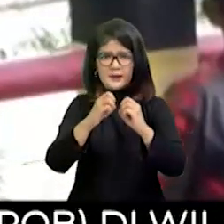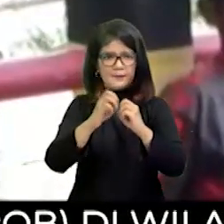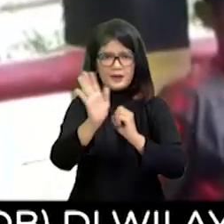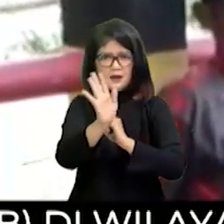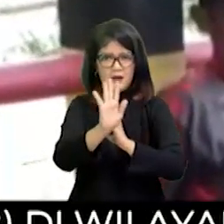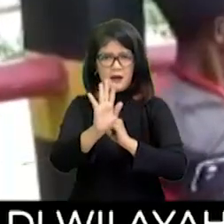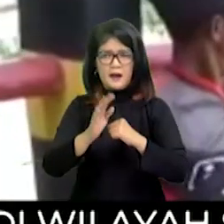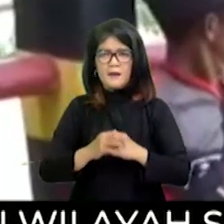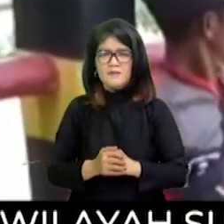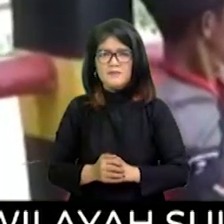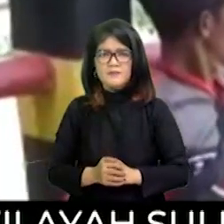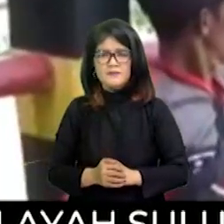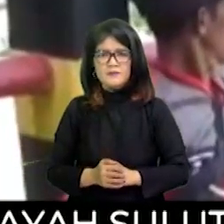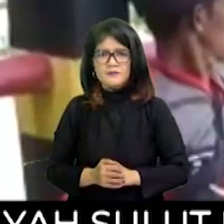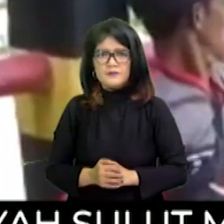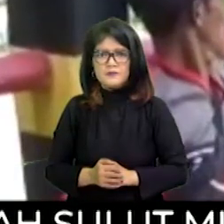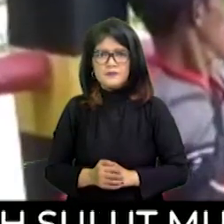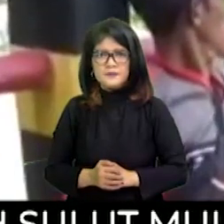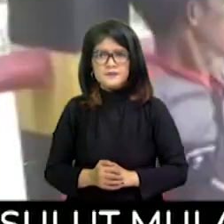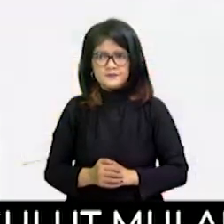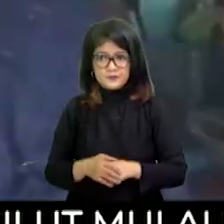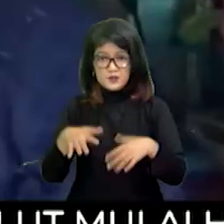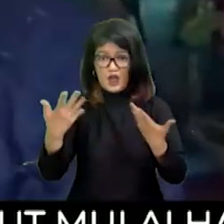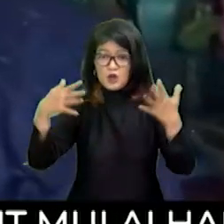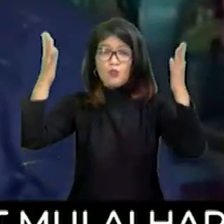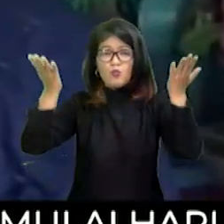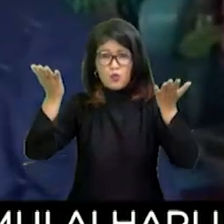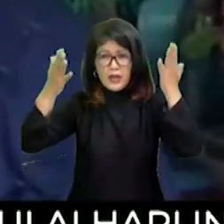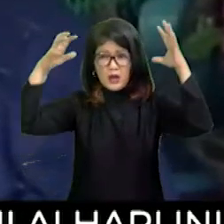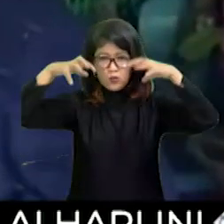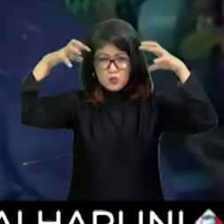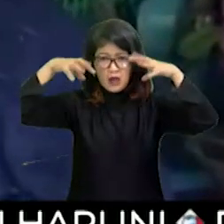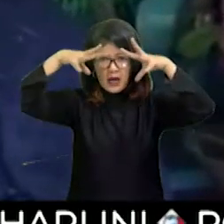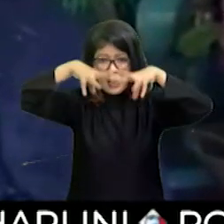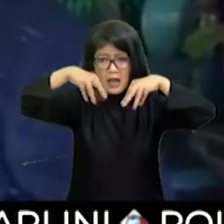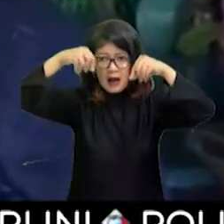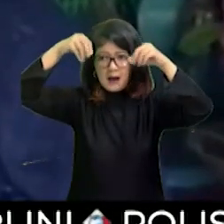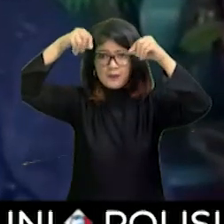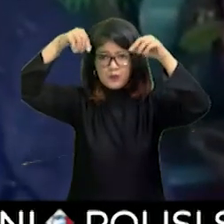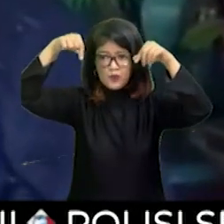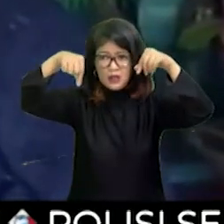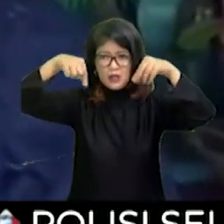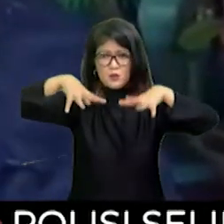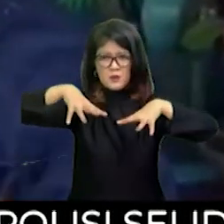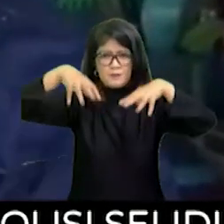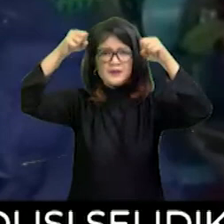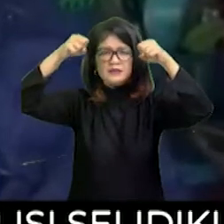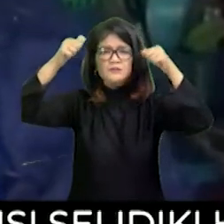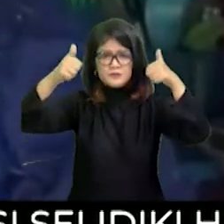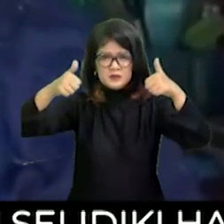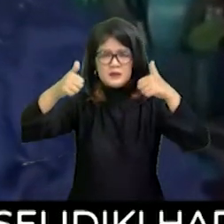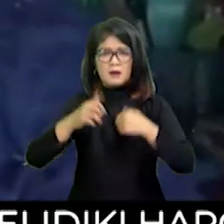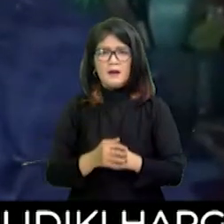Tidak sampai. Ya mungkin hujan itu. Kemarin kan agak panas sebentar, nggak ada hujan. Debu nyampe